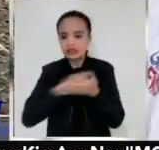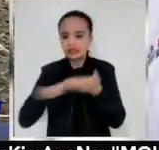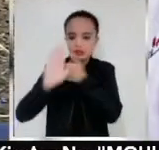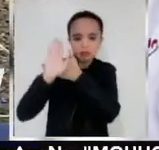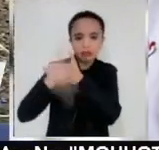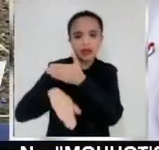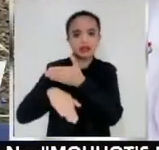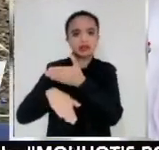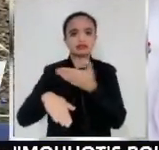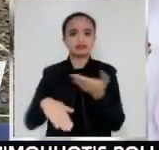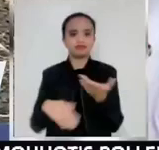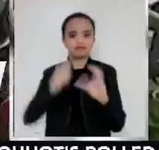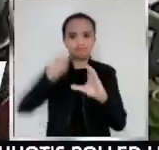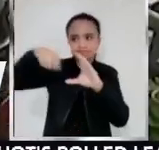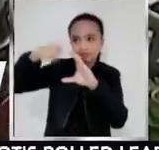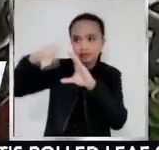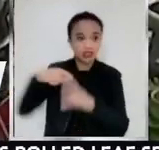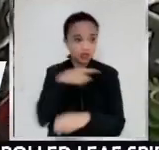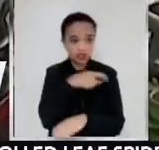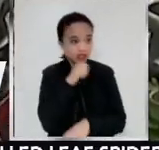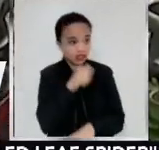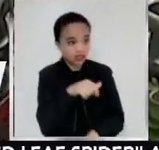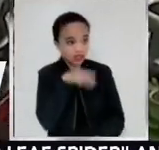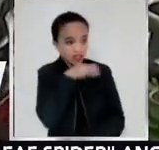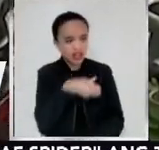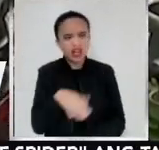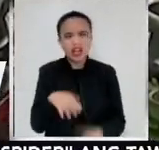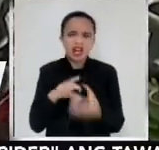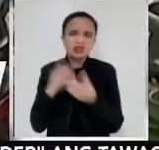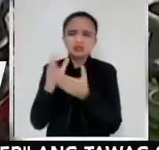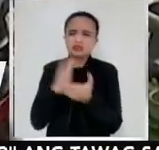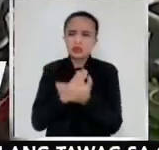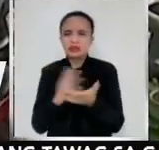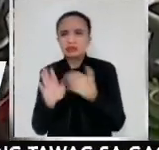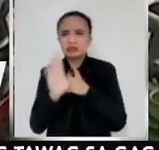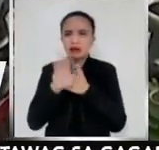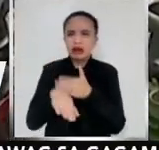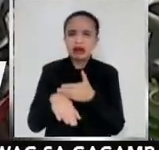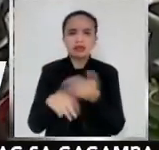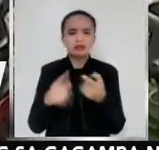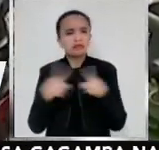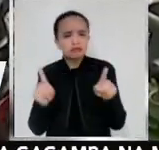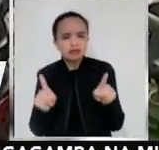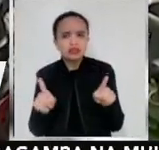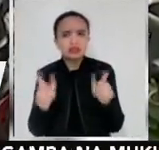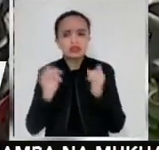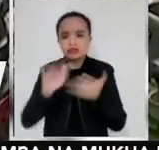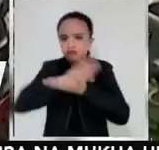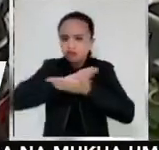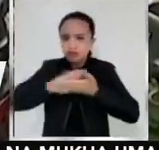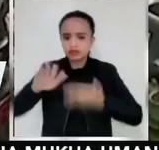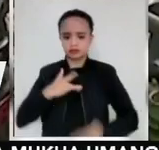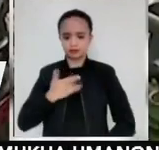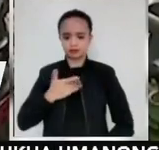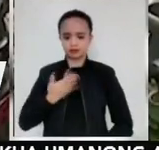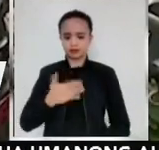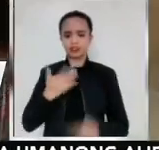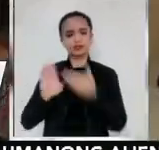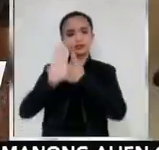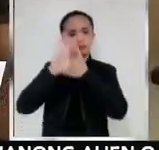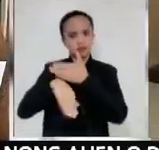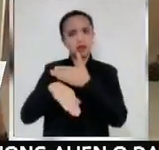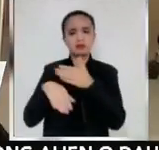Hindi ka naman nanganay or anything. Eh, syempre, getting back, but it's a very nice feeling to get back and working on the craft